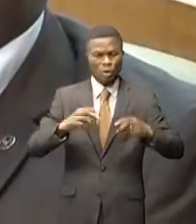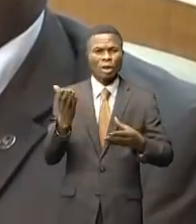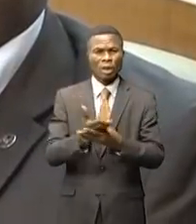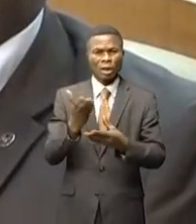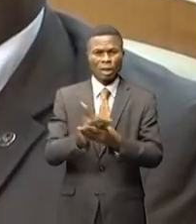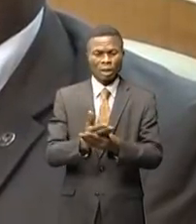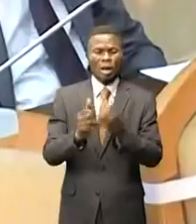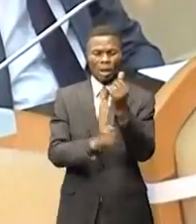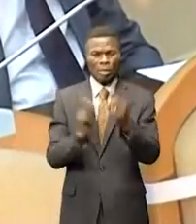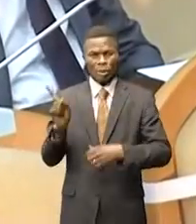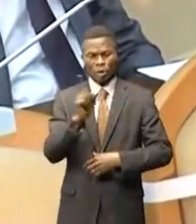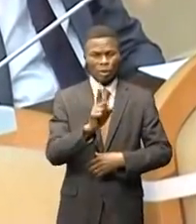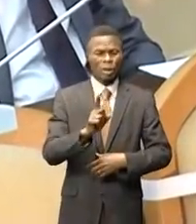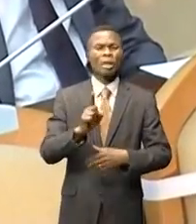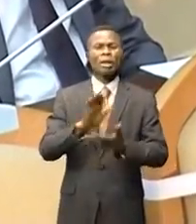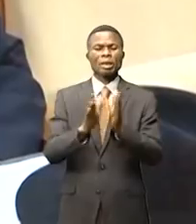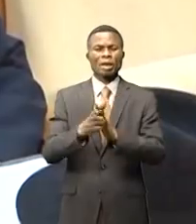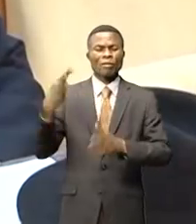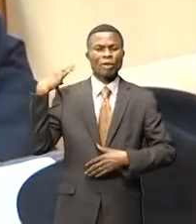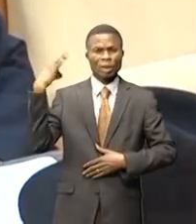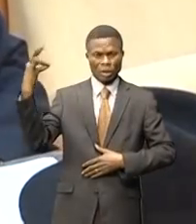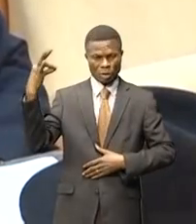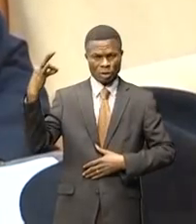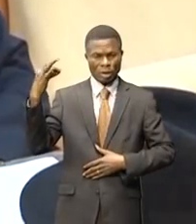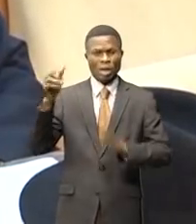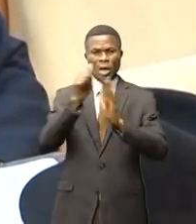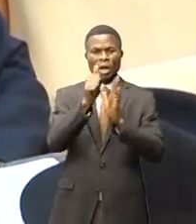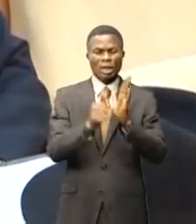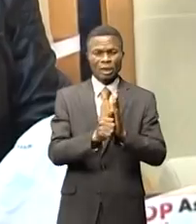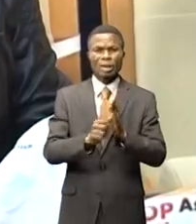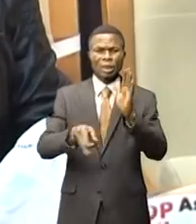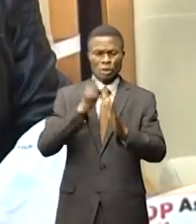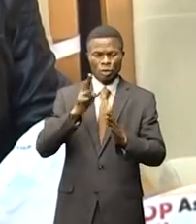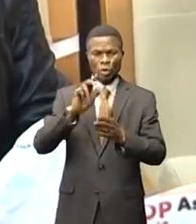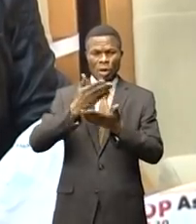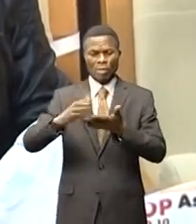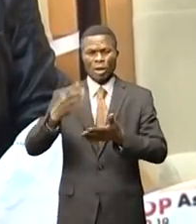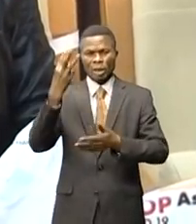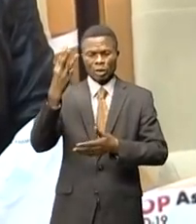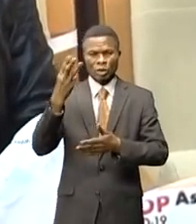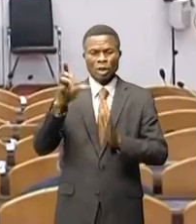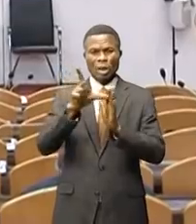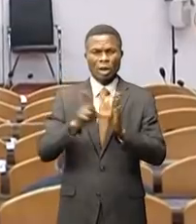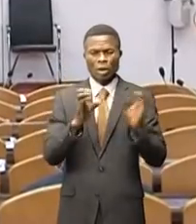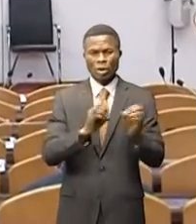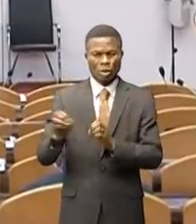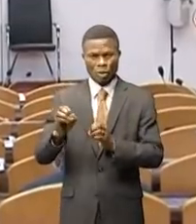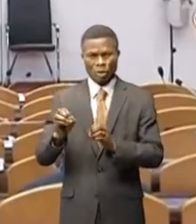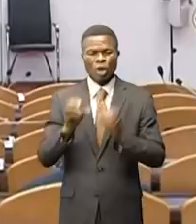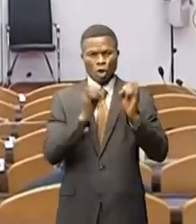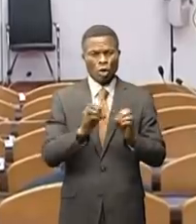individuels des personnes désignées c'est la selo l'article 12 alinéa 3 de la loi organique portant organisation